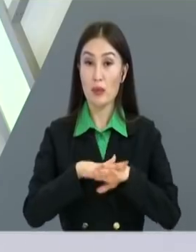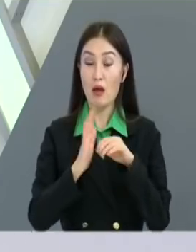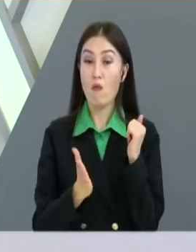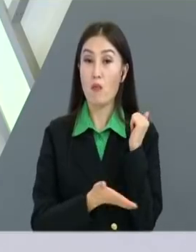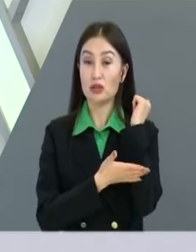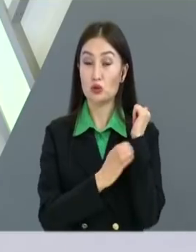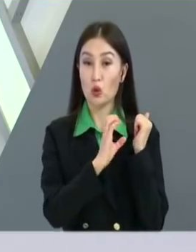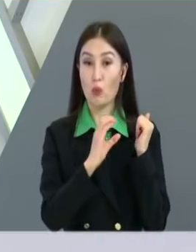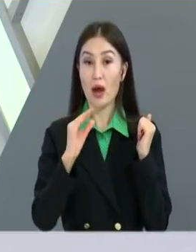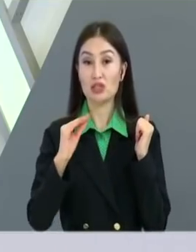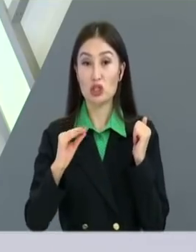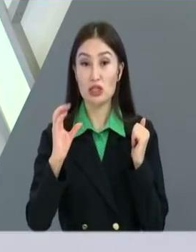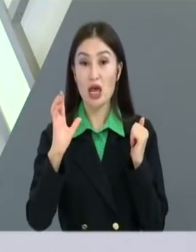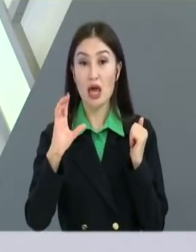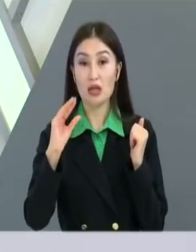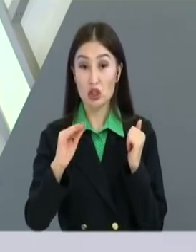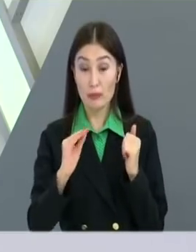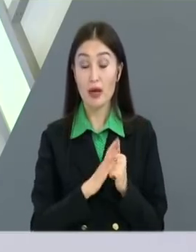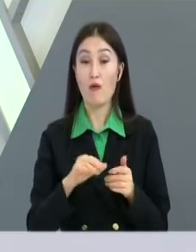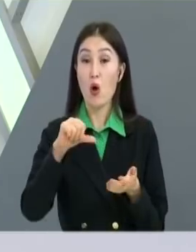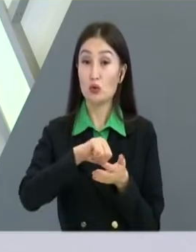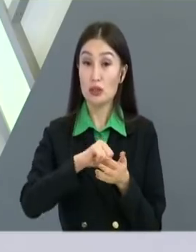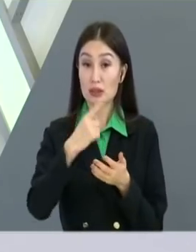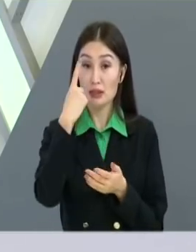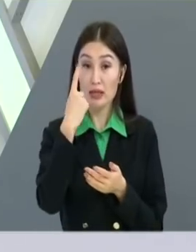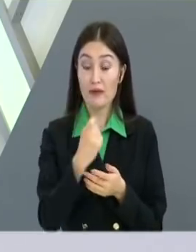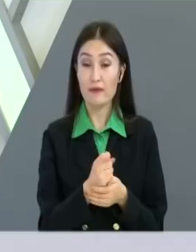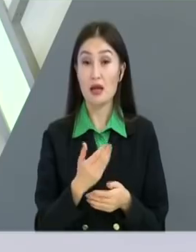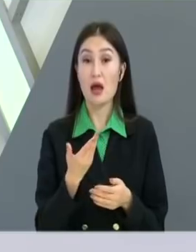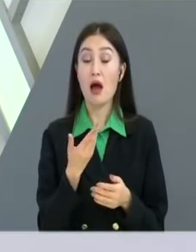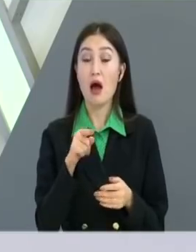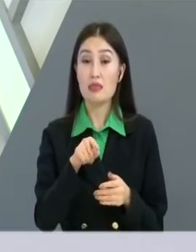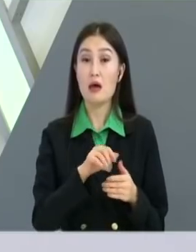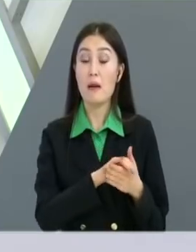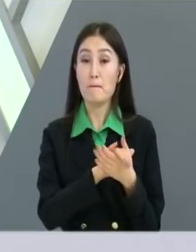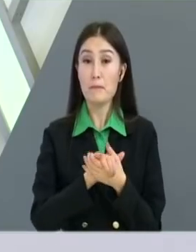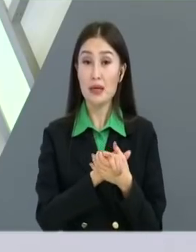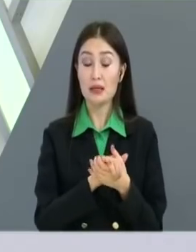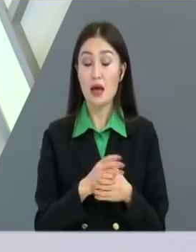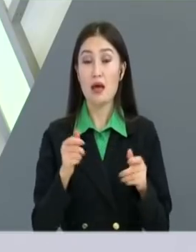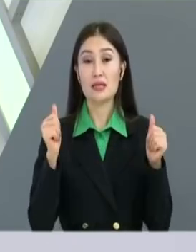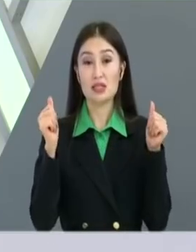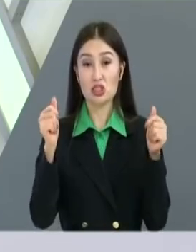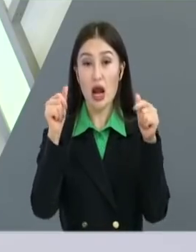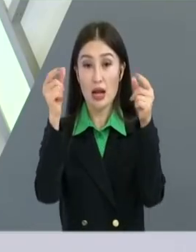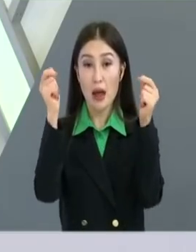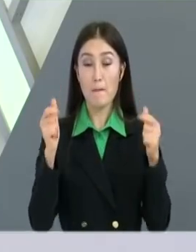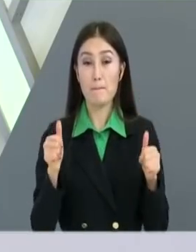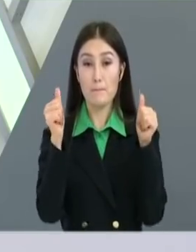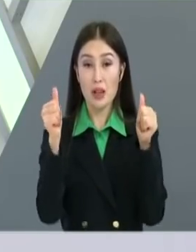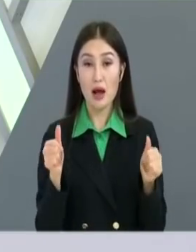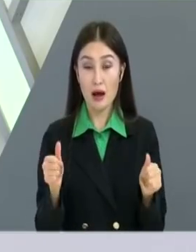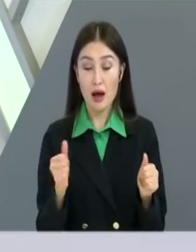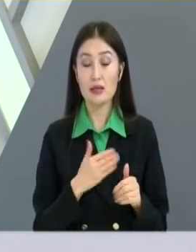поддержку Сооронбая Жээнбекова. Участники акции заявили, что она мирная. Они держали плакаты с надписями «Нам